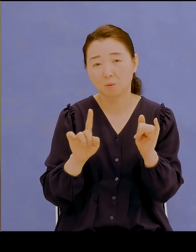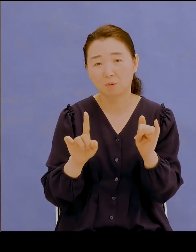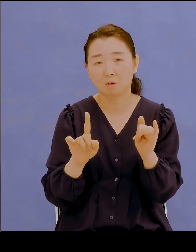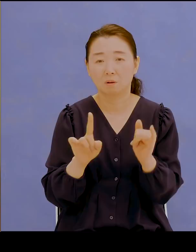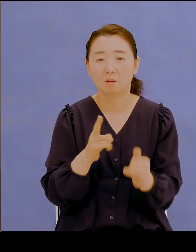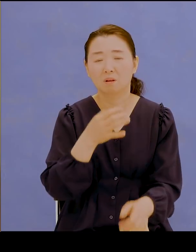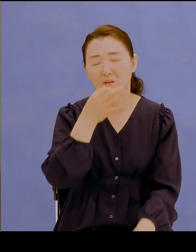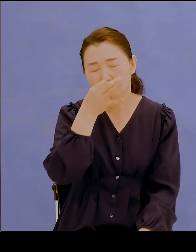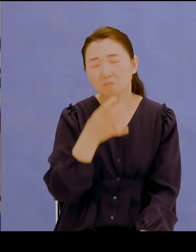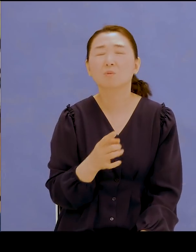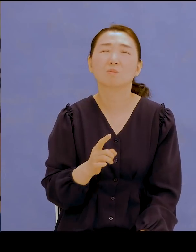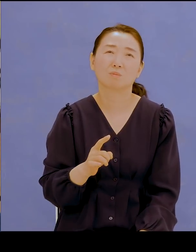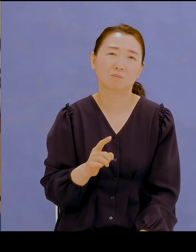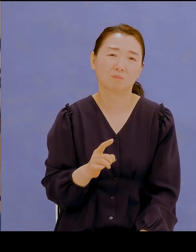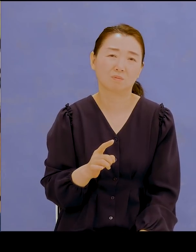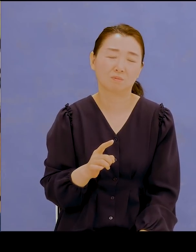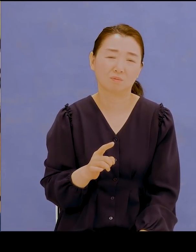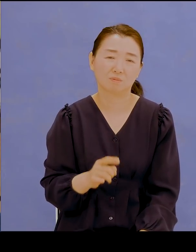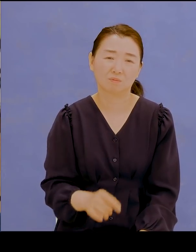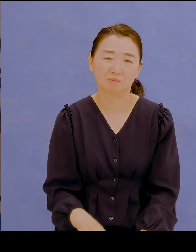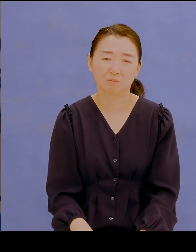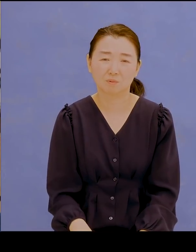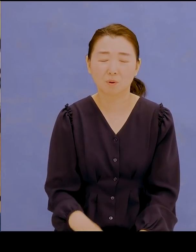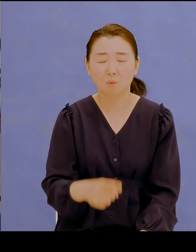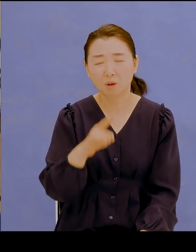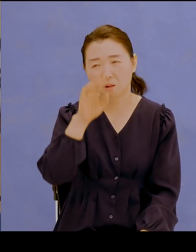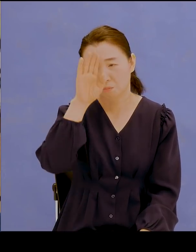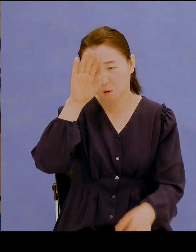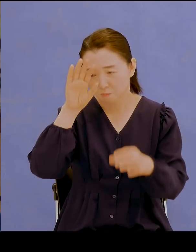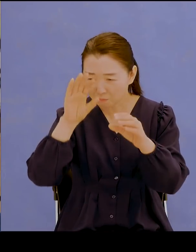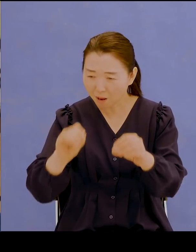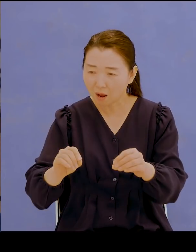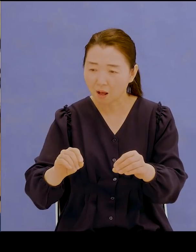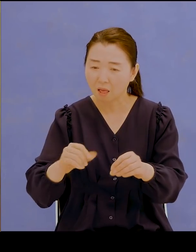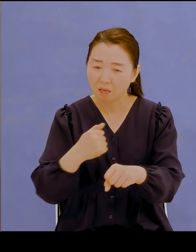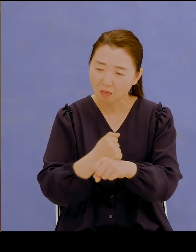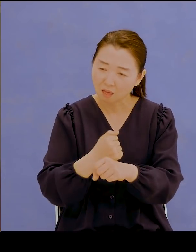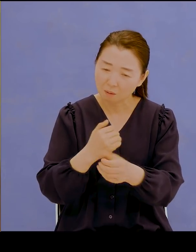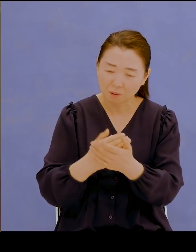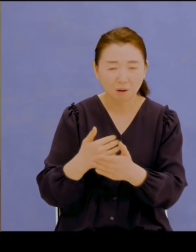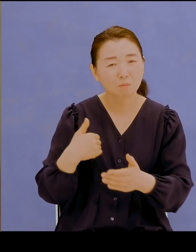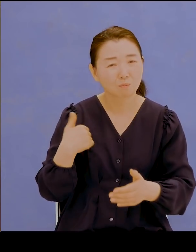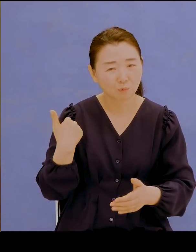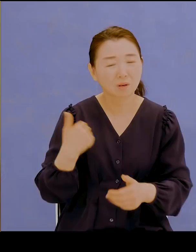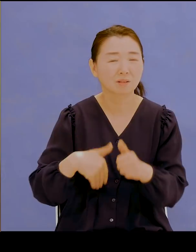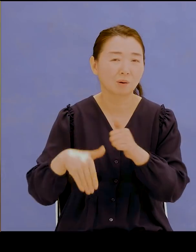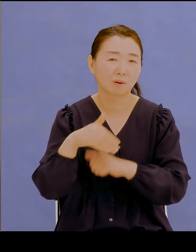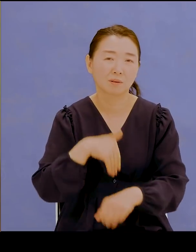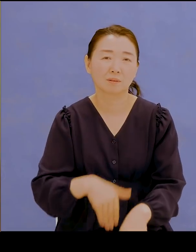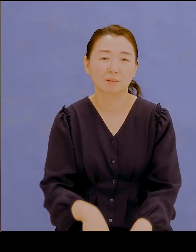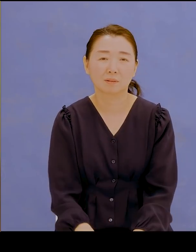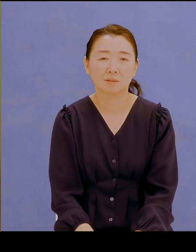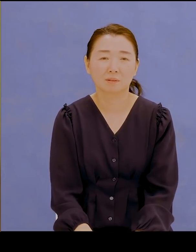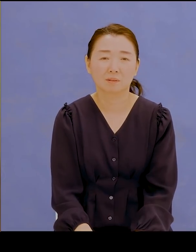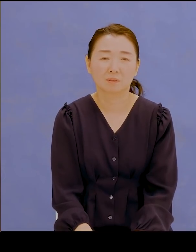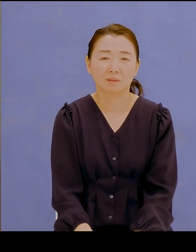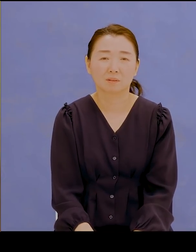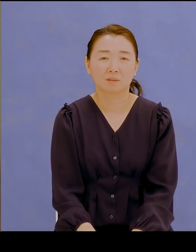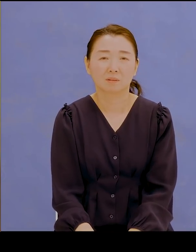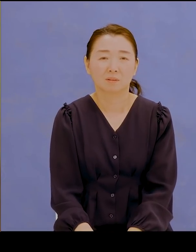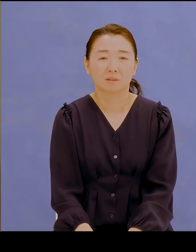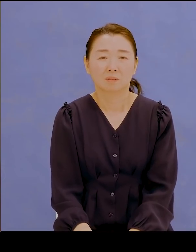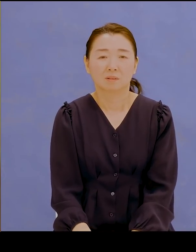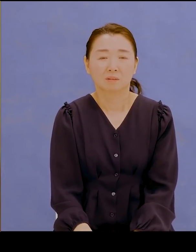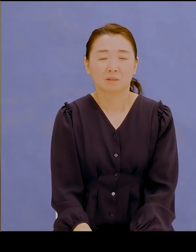그 얼마나 힘들까요? 아픈 사람들은 그럼요. 이게 또 나을지 안 나을지도 모르는 예. 그런 상황에 있었고 그러니까